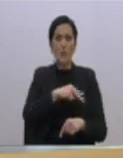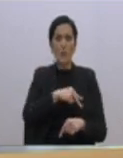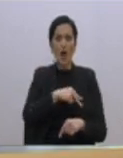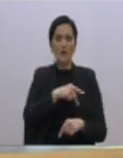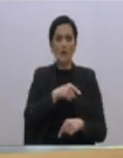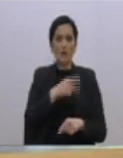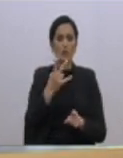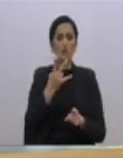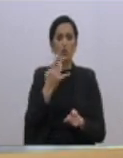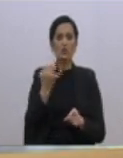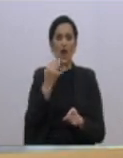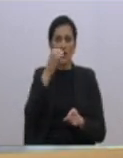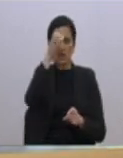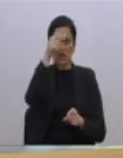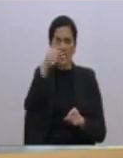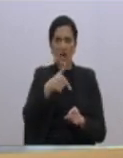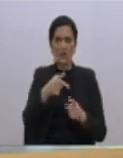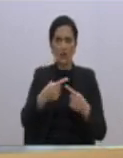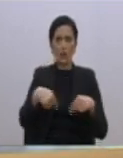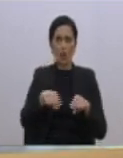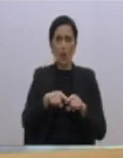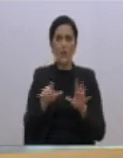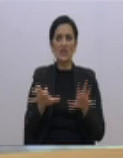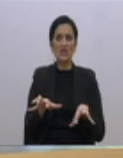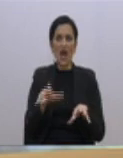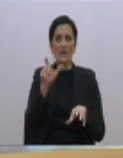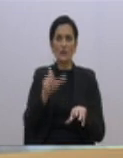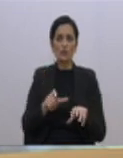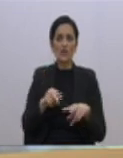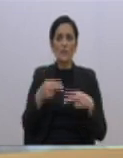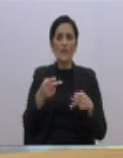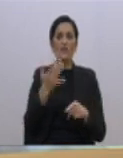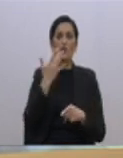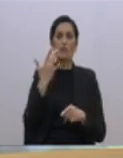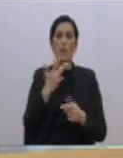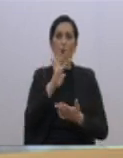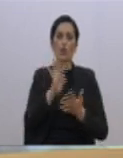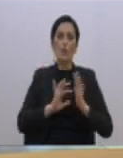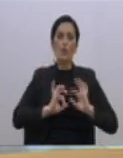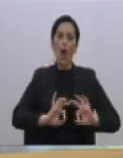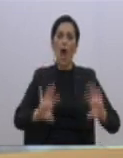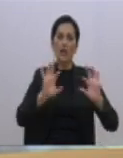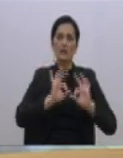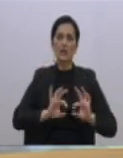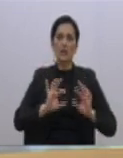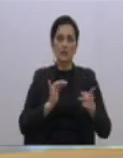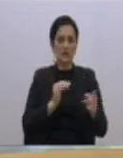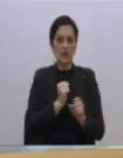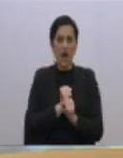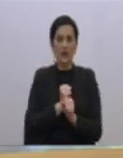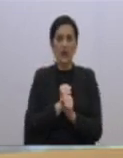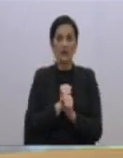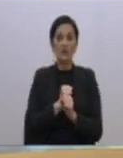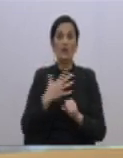უნდა აინტერესებდეს განათლების კომიტეტის თავმჯდომარეს ნაცვლად იმ პოლიტიკური განცხადებებისა, რომელიც ახლა მან გააკეთა. იმიტომ